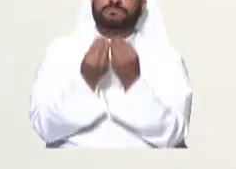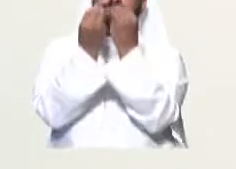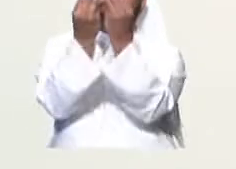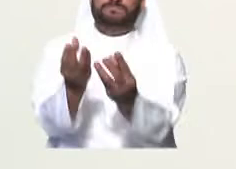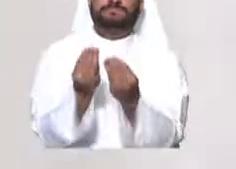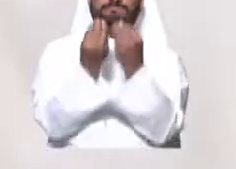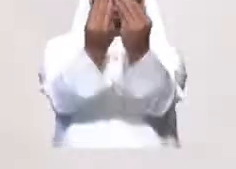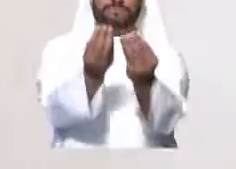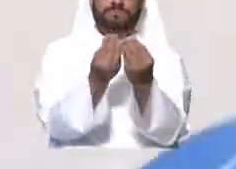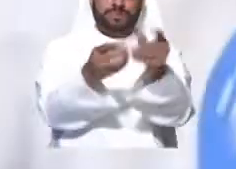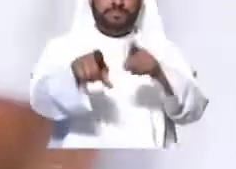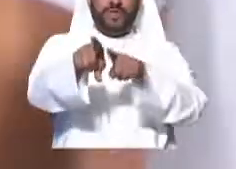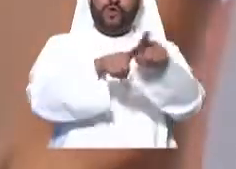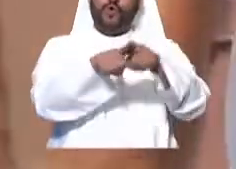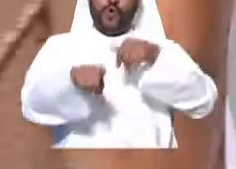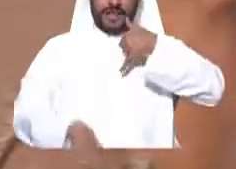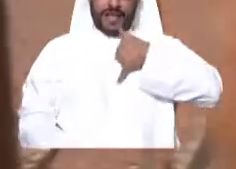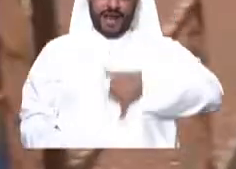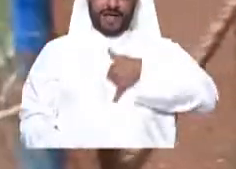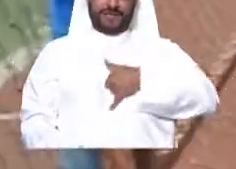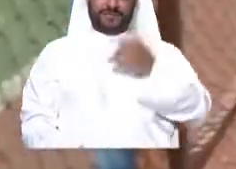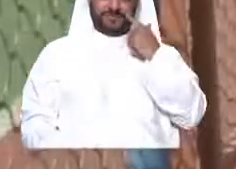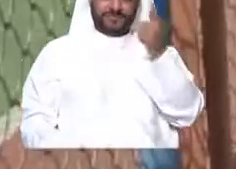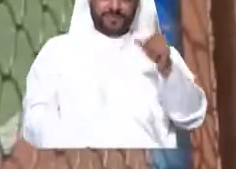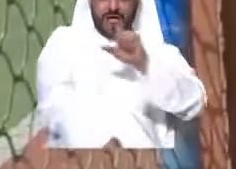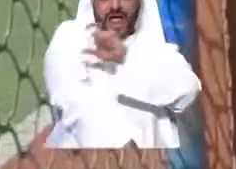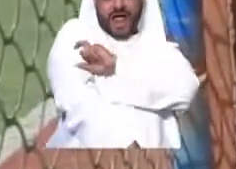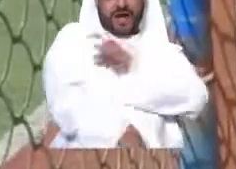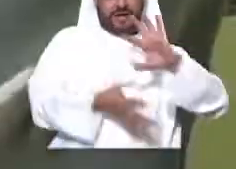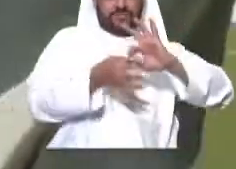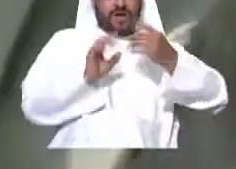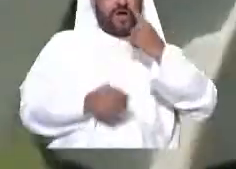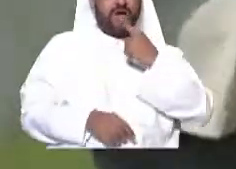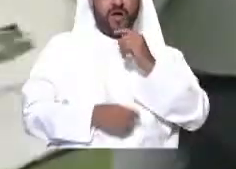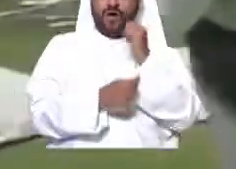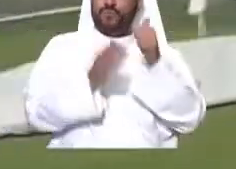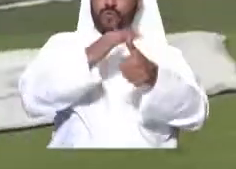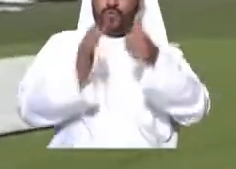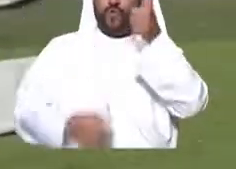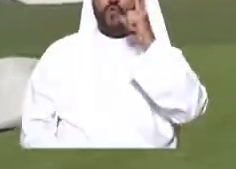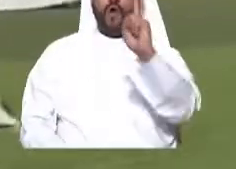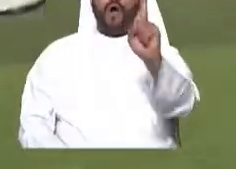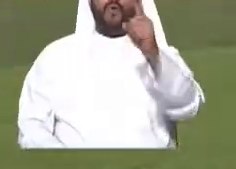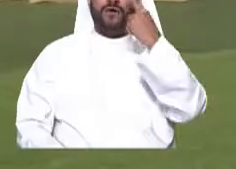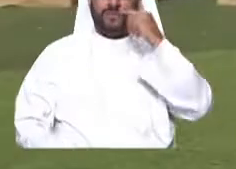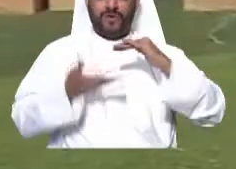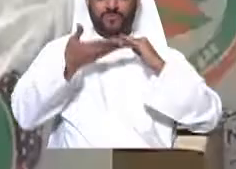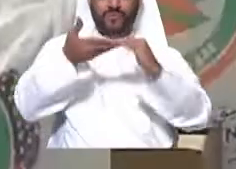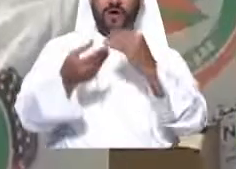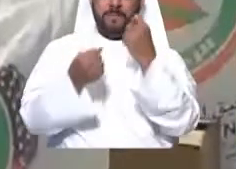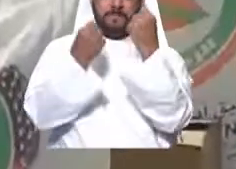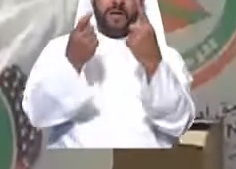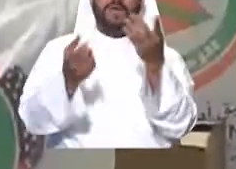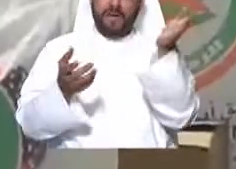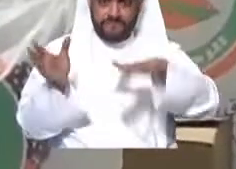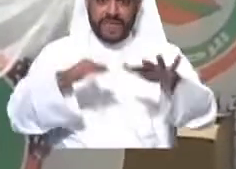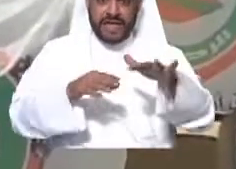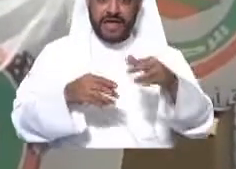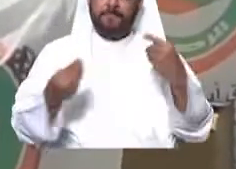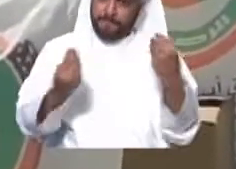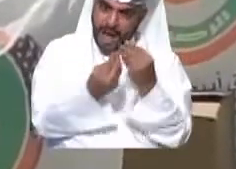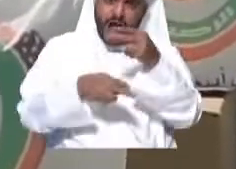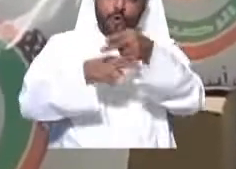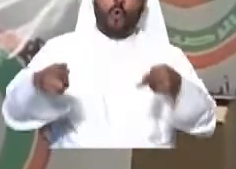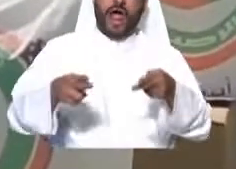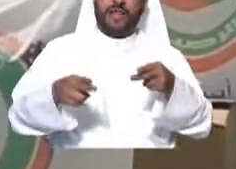لإخوانهم اليمنيين. يعد الهلال الأحمر الكويتي أحد أبرز المؤسسات الكويتية الهامة التي تسهم